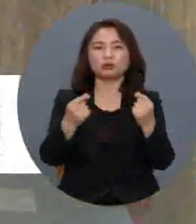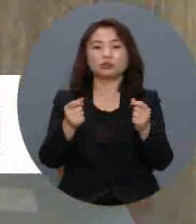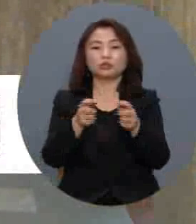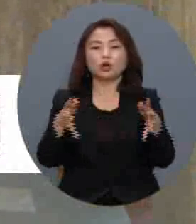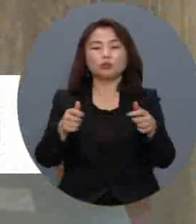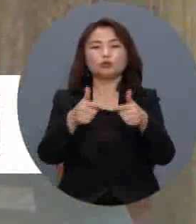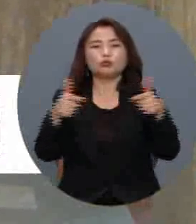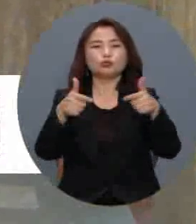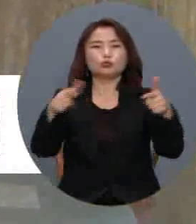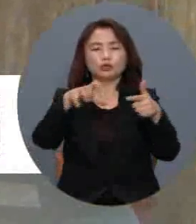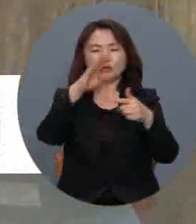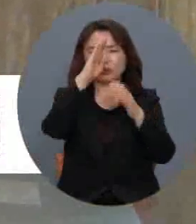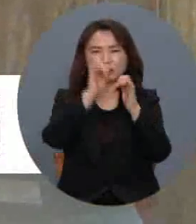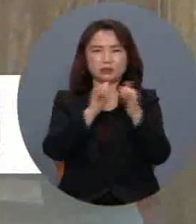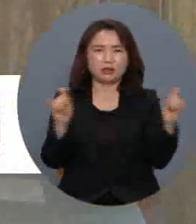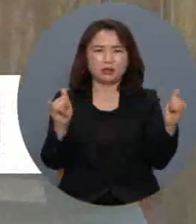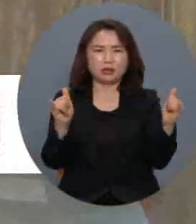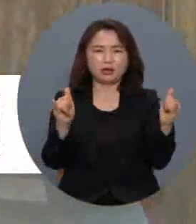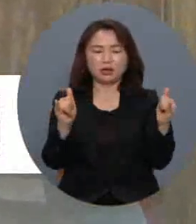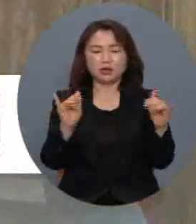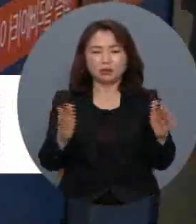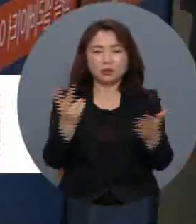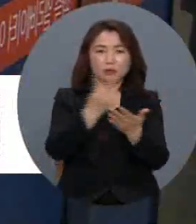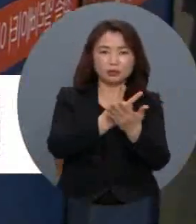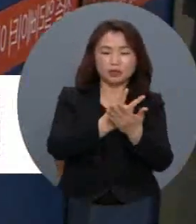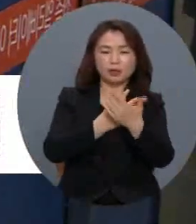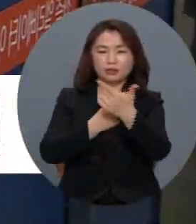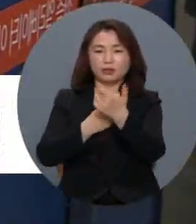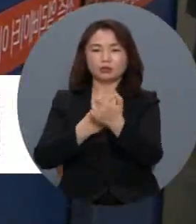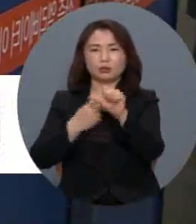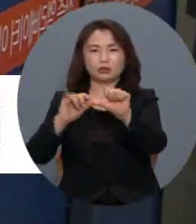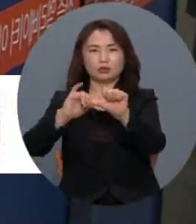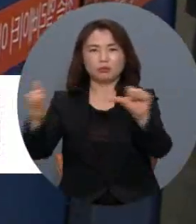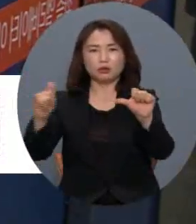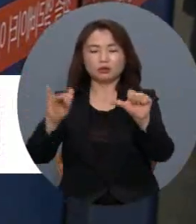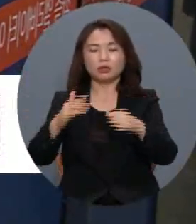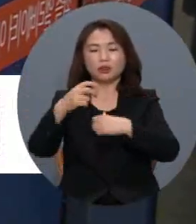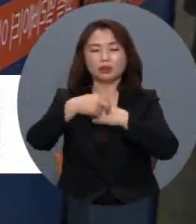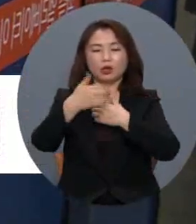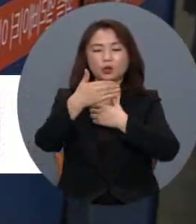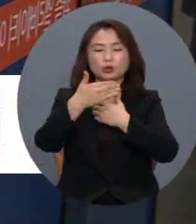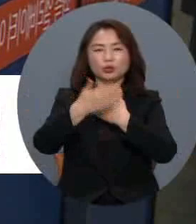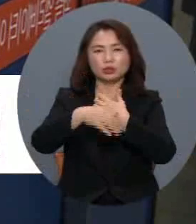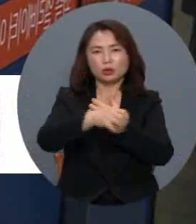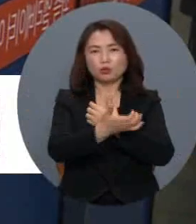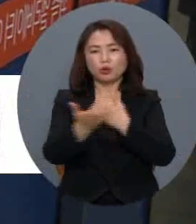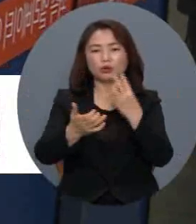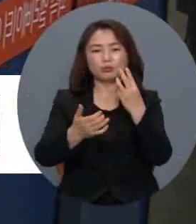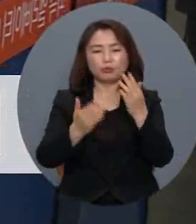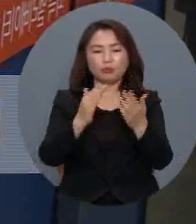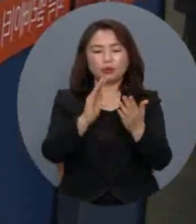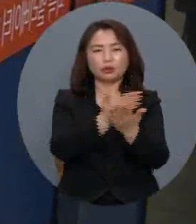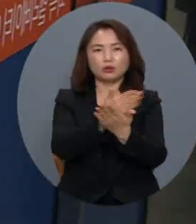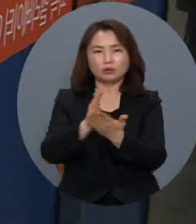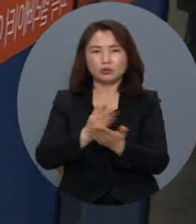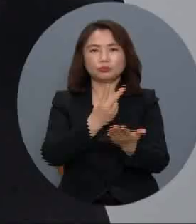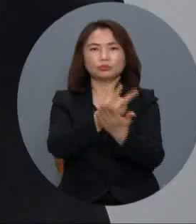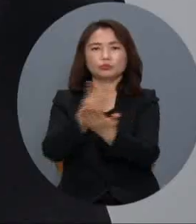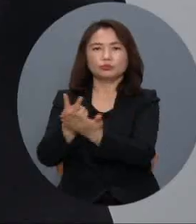건물 6층에 있던 환자들인데 입원 환자 65명은 현재 대구의료원 등 3개 병원에 분산돼